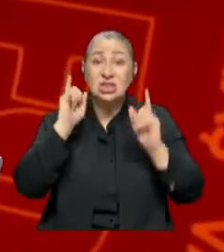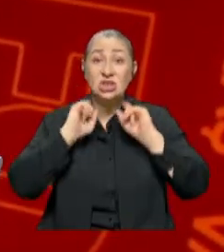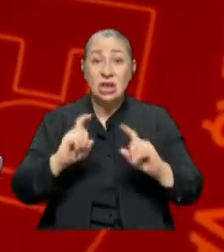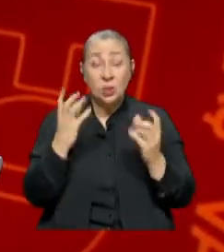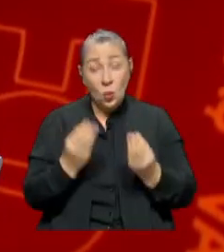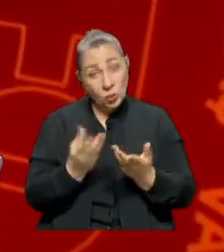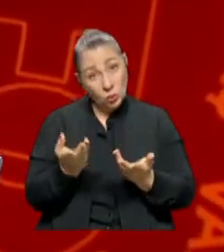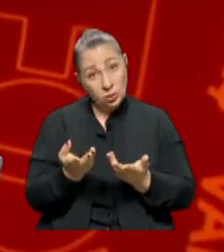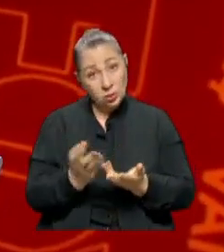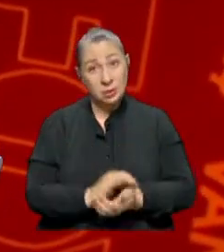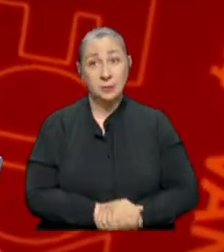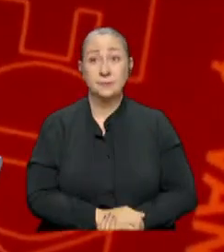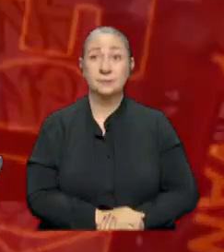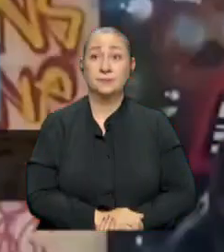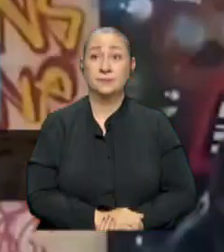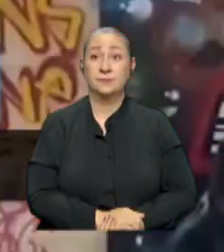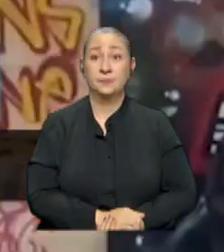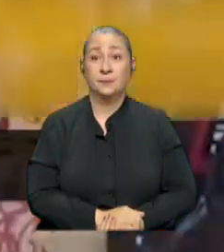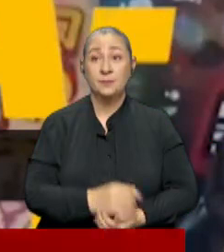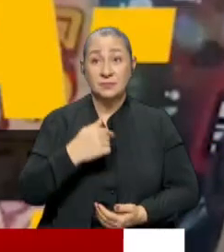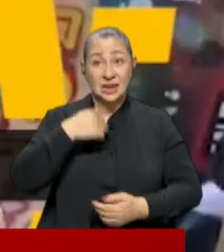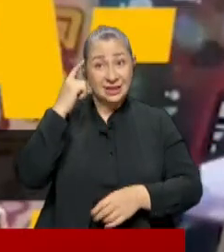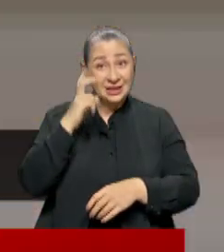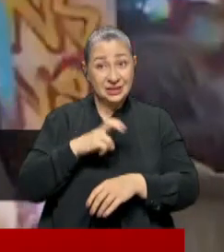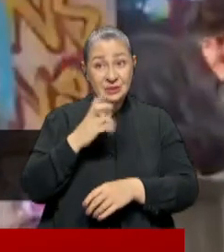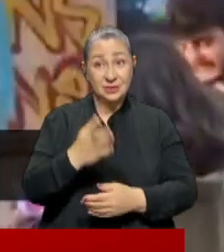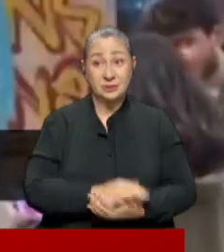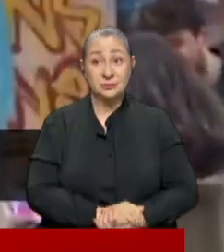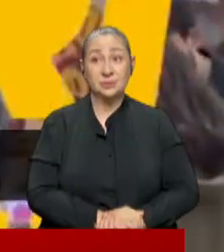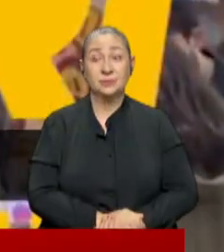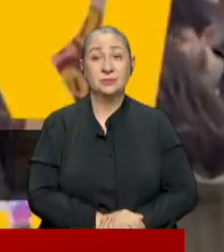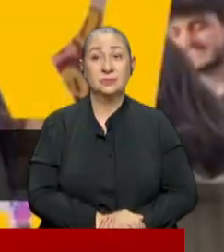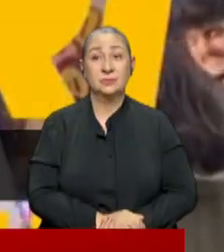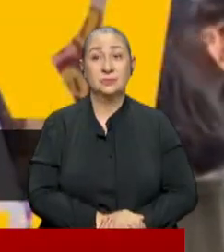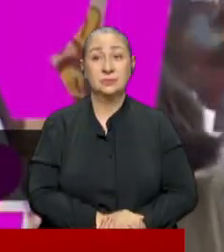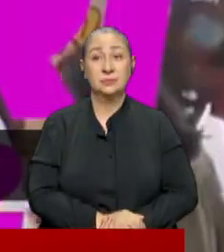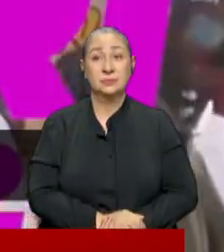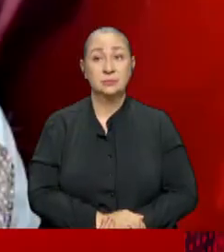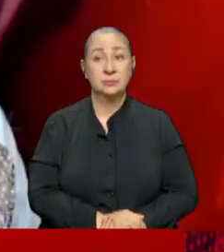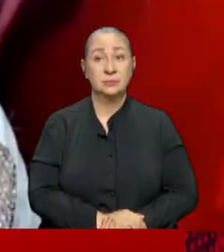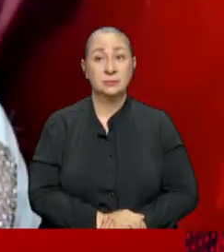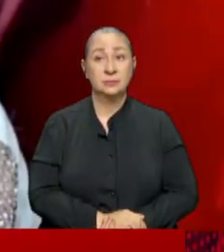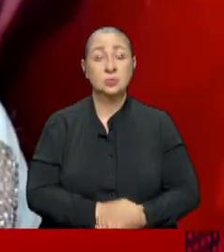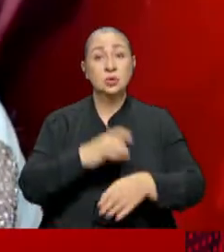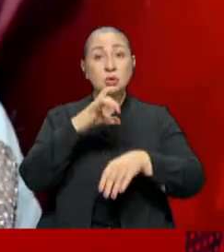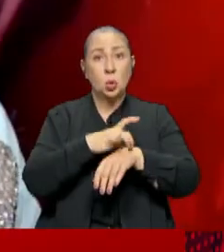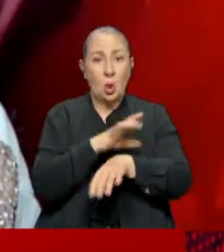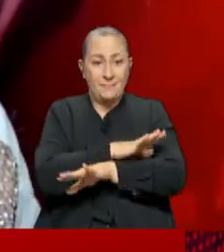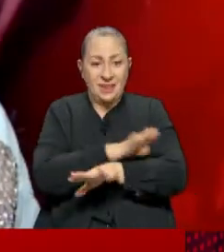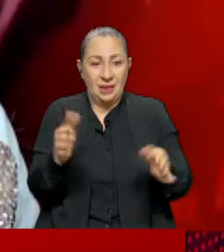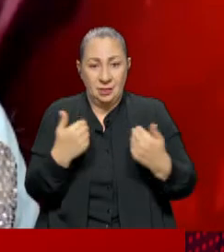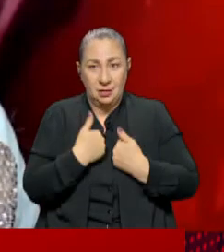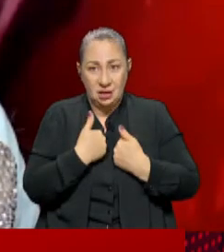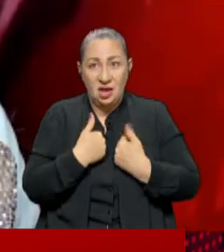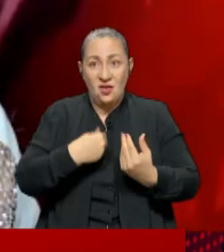icralık oldu. Bizi hatırladınız mı? Biz barınamayanlarız. Ne mi istiyoruz? Bursları artır, borçları sil. Doktoran bittiği zaman